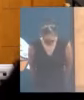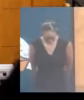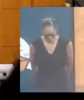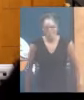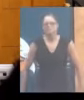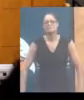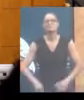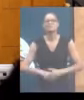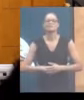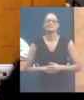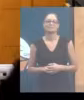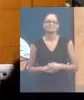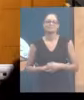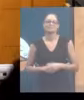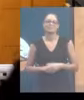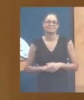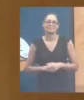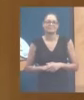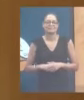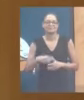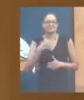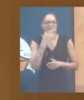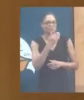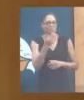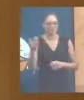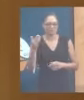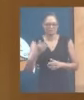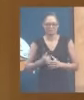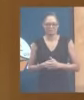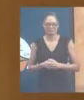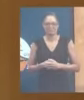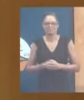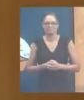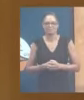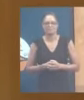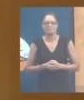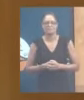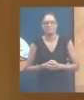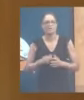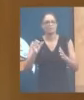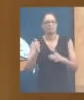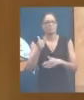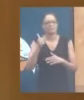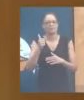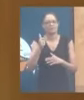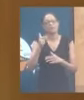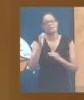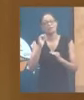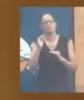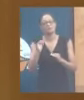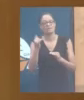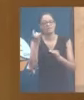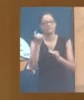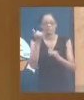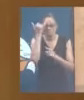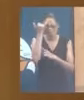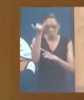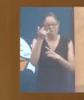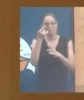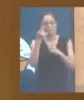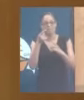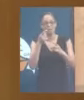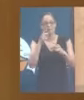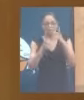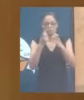C'est bon, voilà. Alors, bonjour à toutes, bonjour à tous. Alors, je veux tout d'abord saluer cette initiative des questions qui sont faites